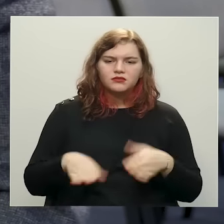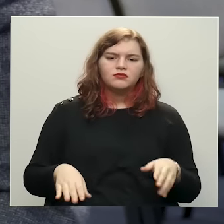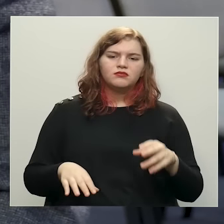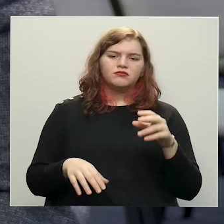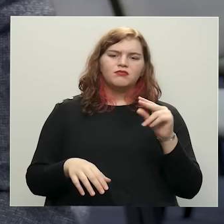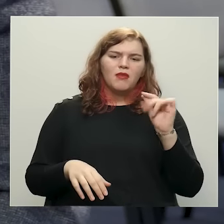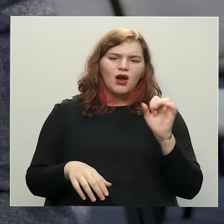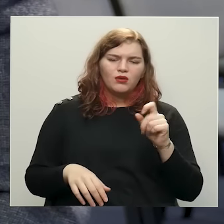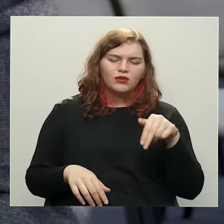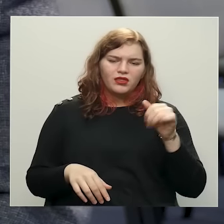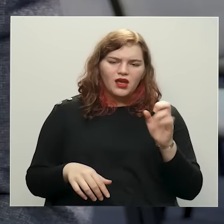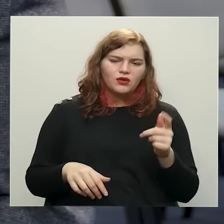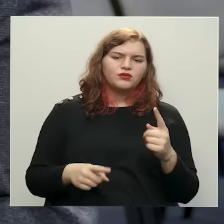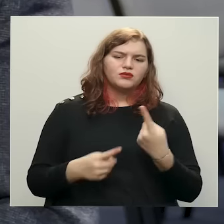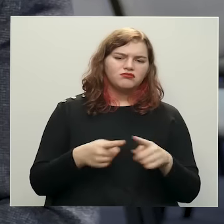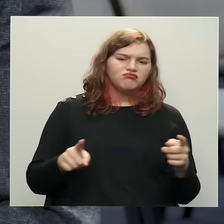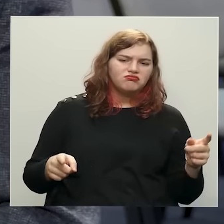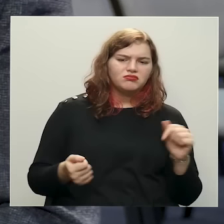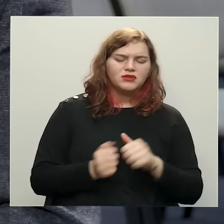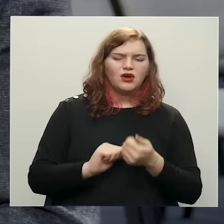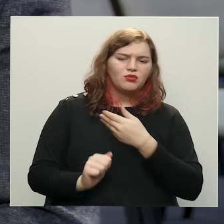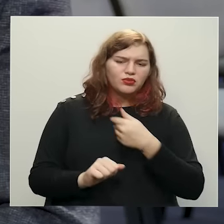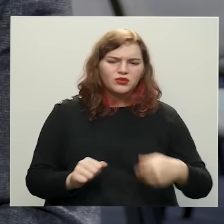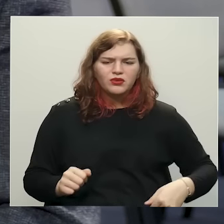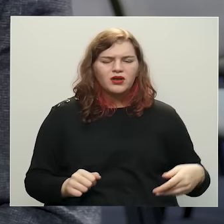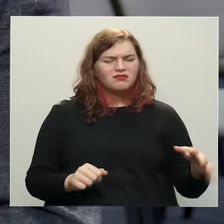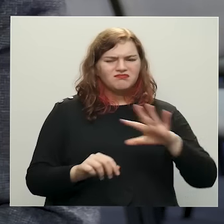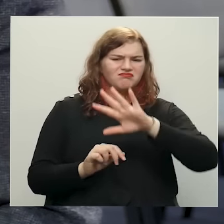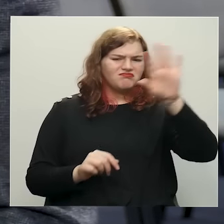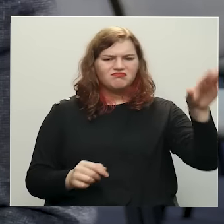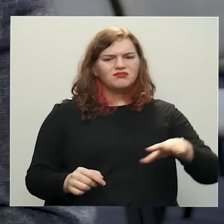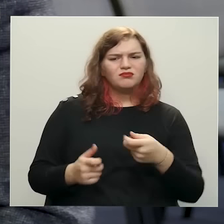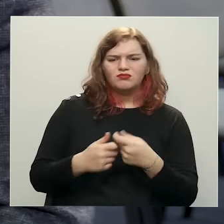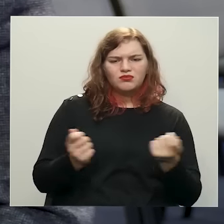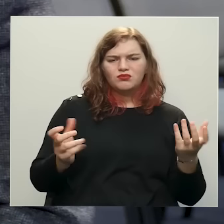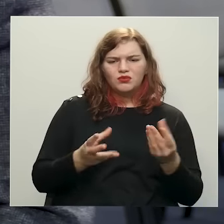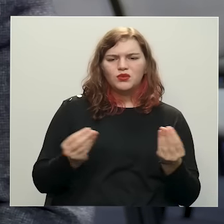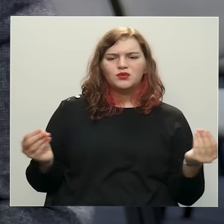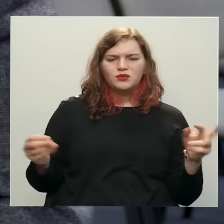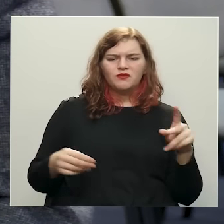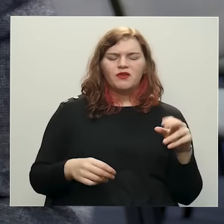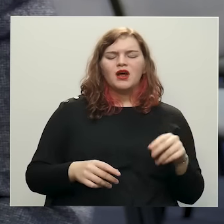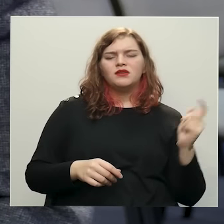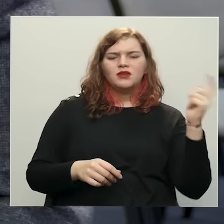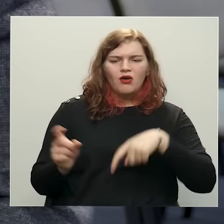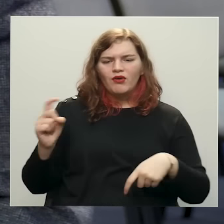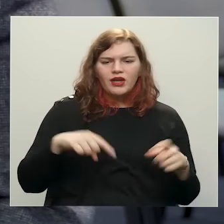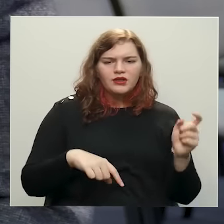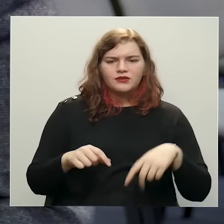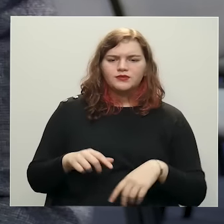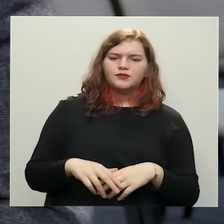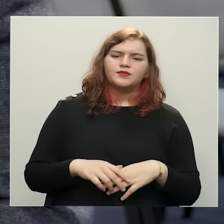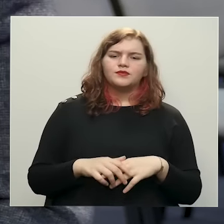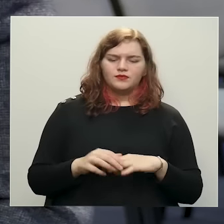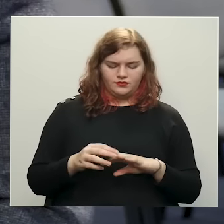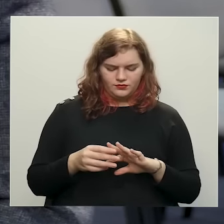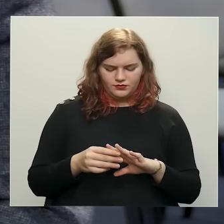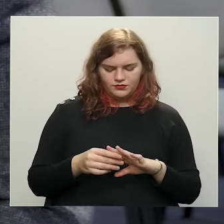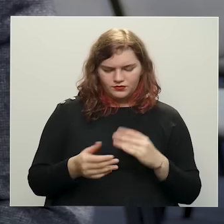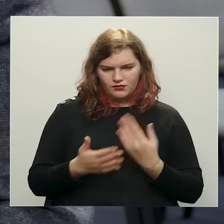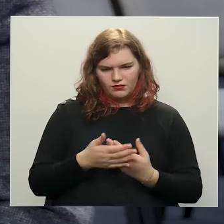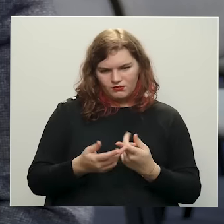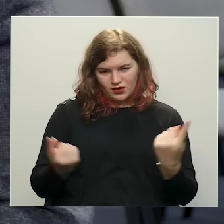Negruț, de pe la București, de peste tot au fost frați. Ce să vă spun?